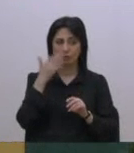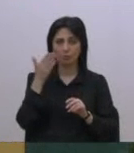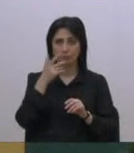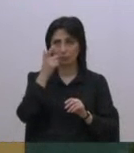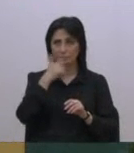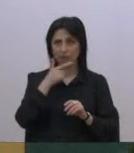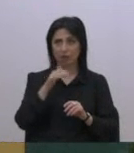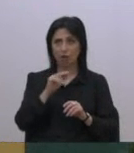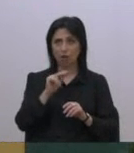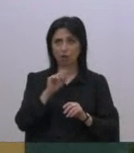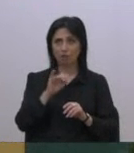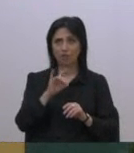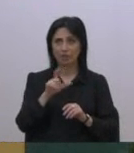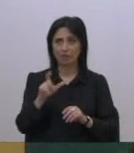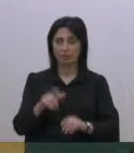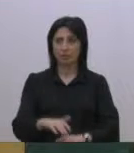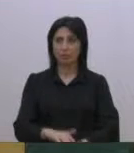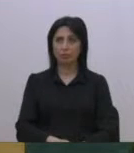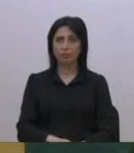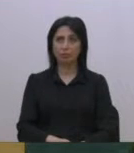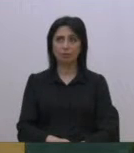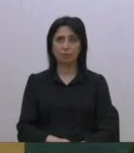ბატონი გიორგი ჩაკოტაძე.